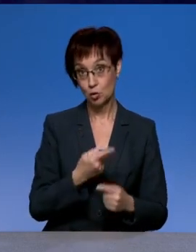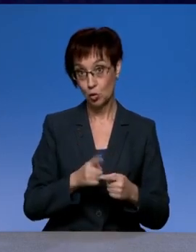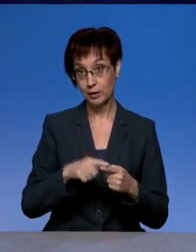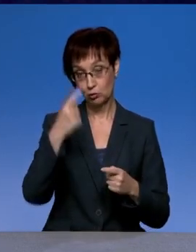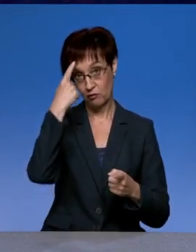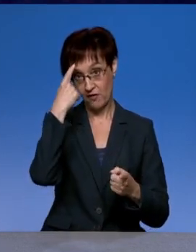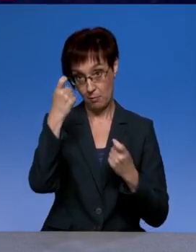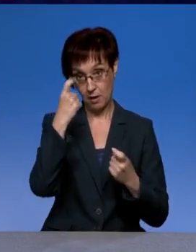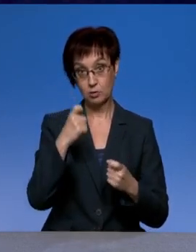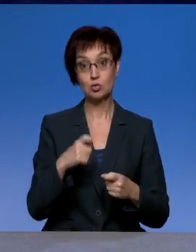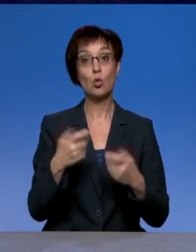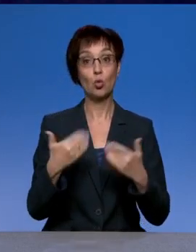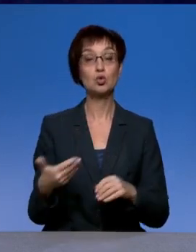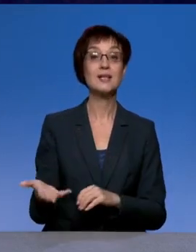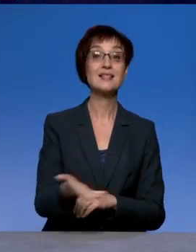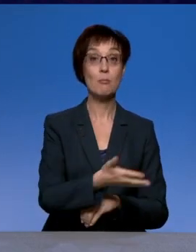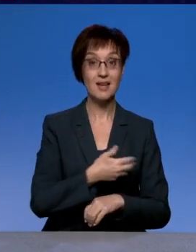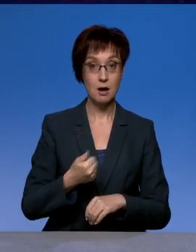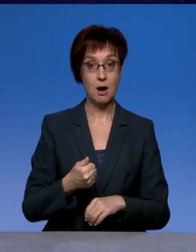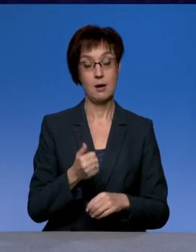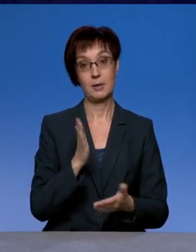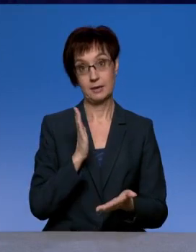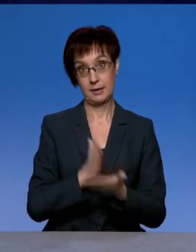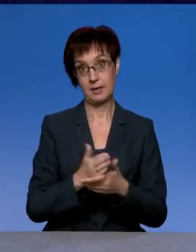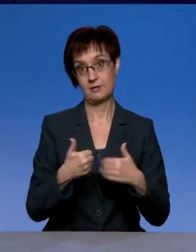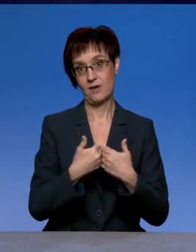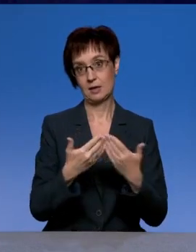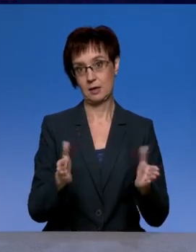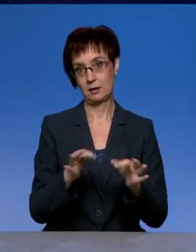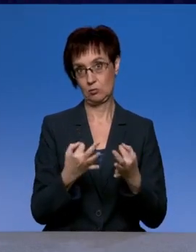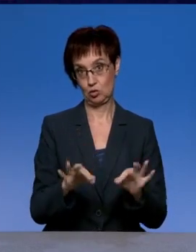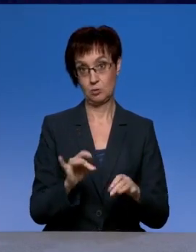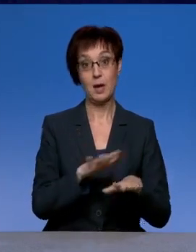открытом доступе. То есть банки, на самом деле, делают то же самое.